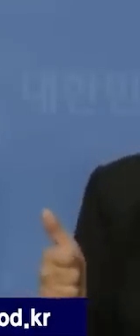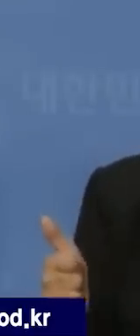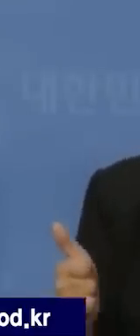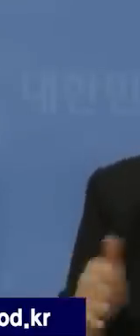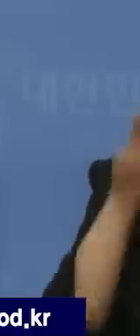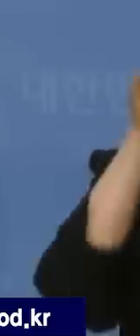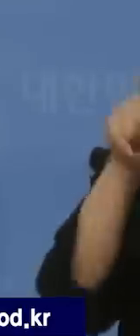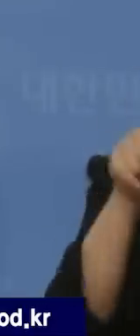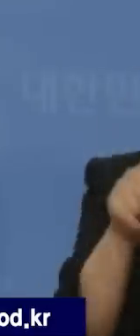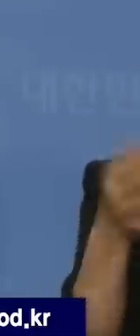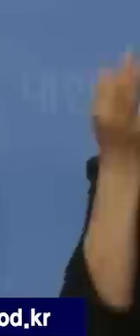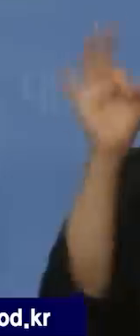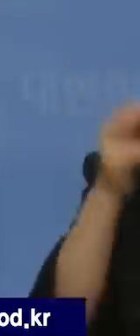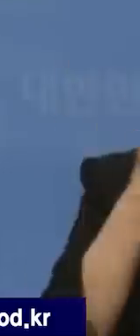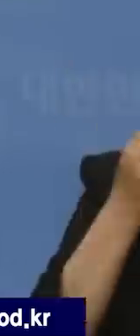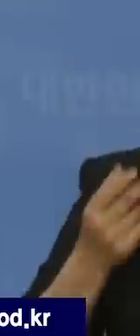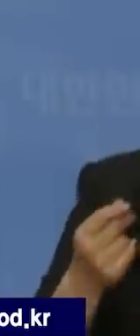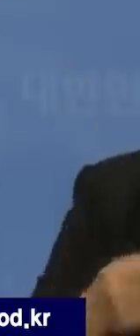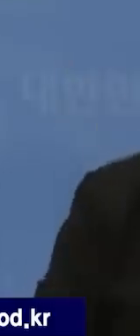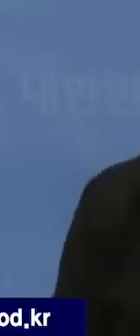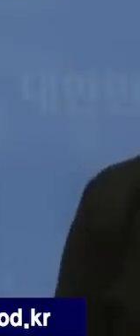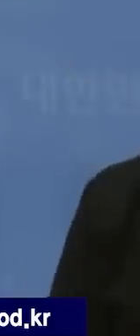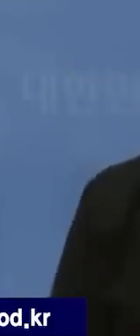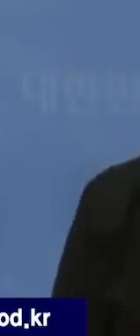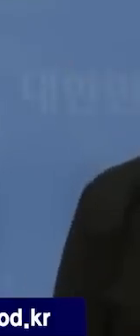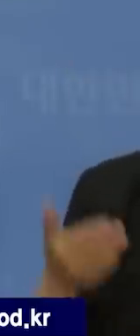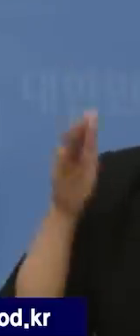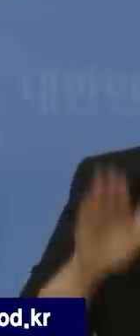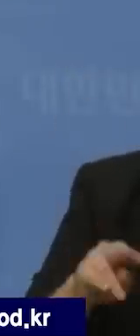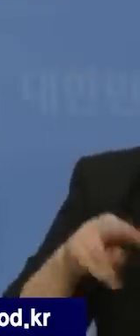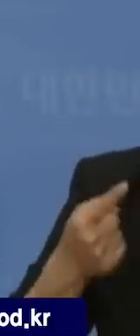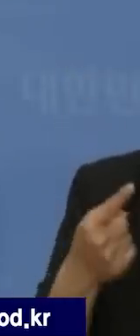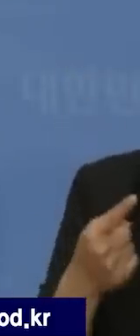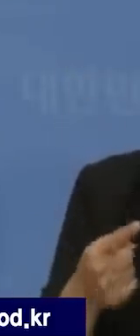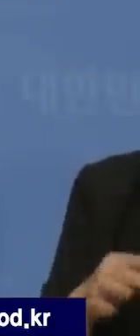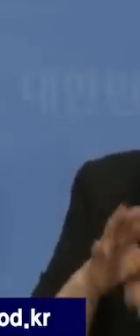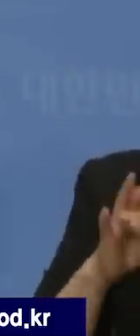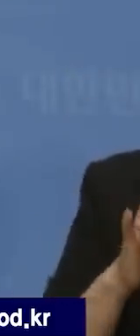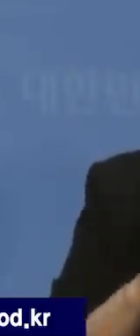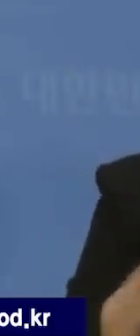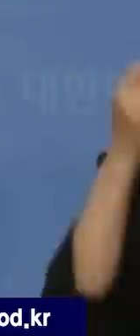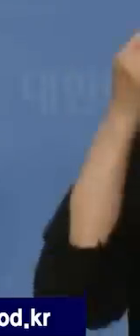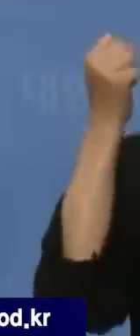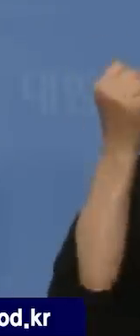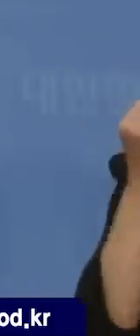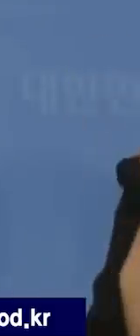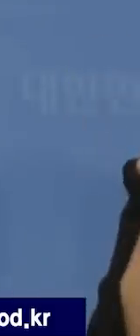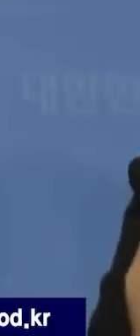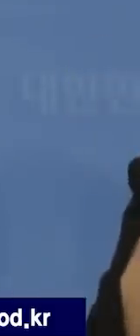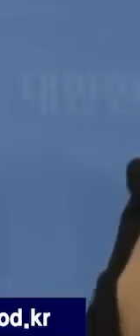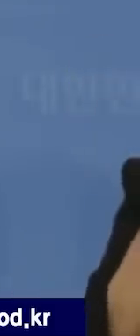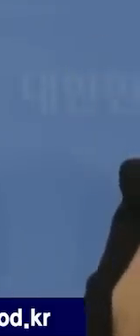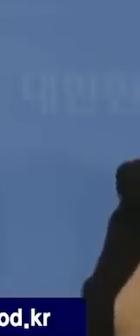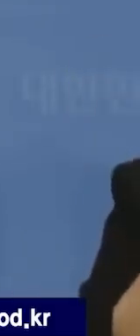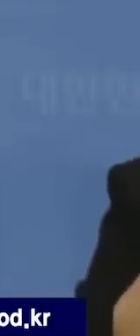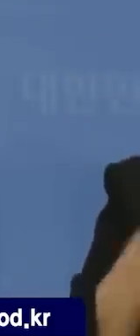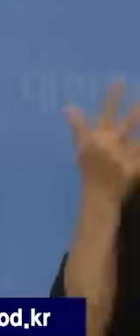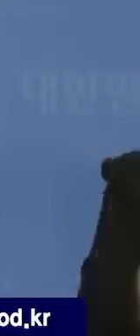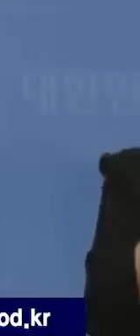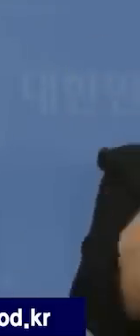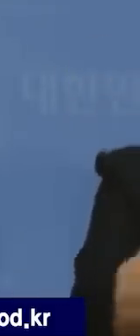불합격 판정을 받았습니다. 그런데도 미련을 버리지 못하고 주